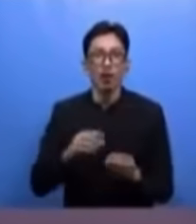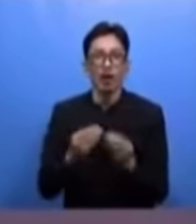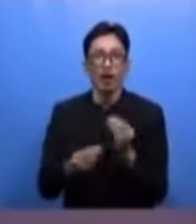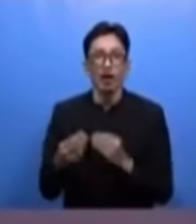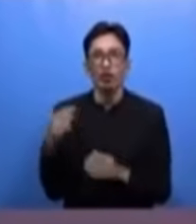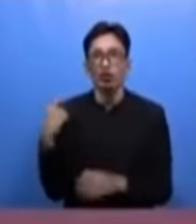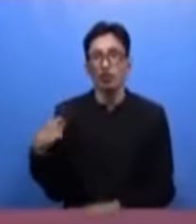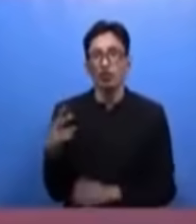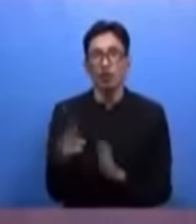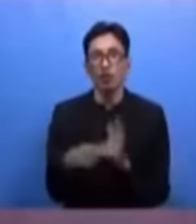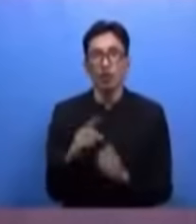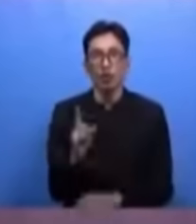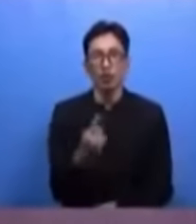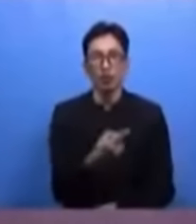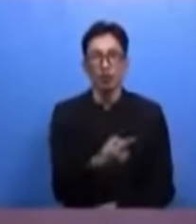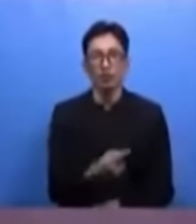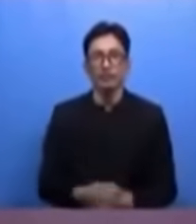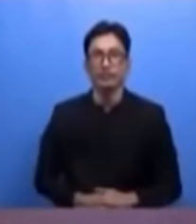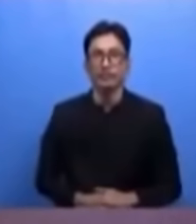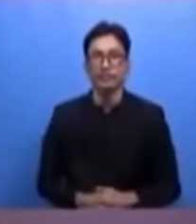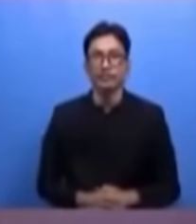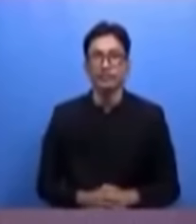Anda berbicara.